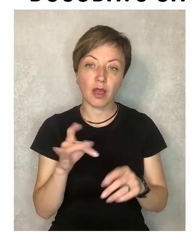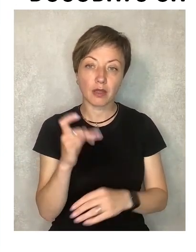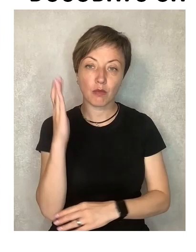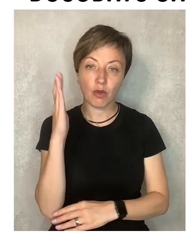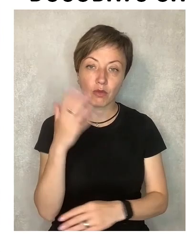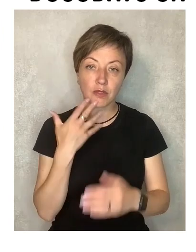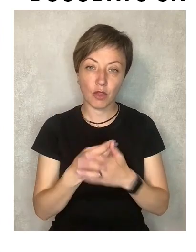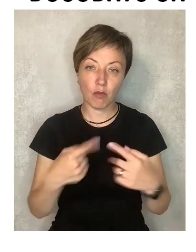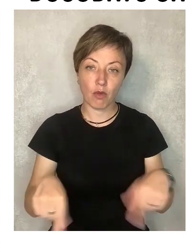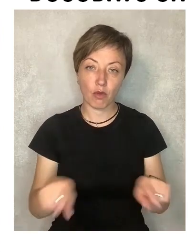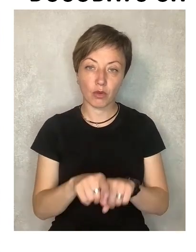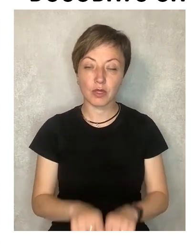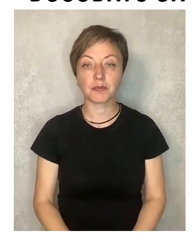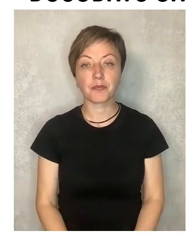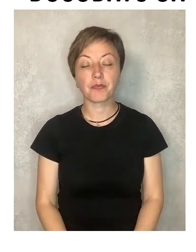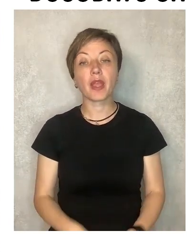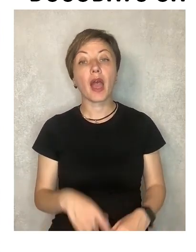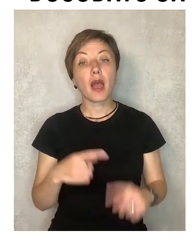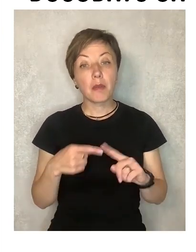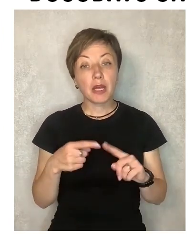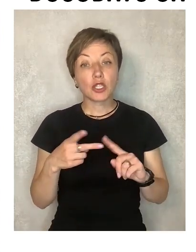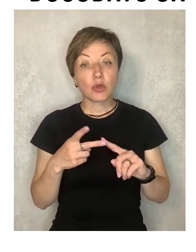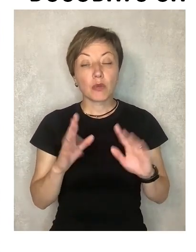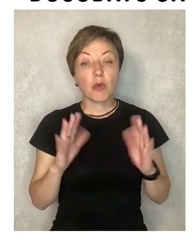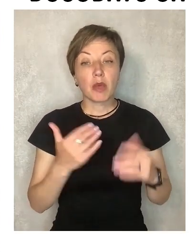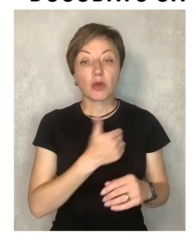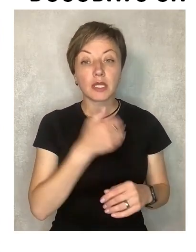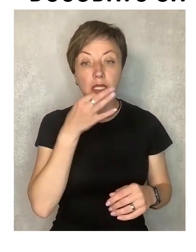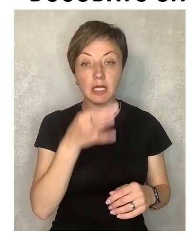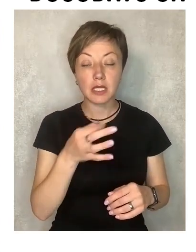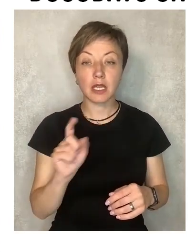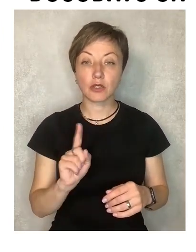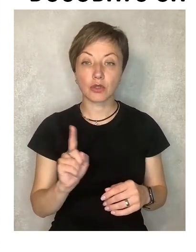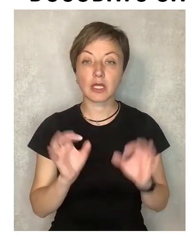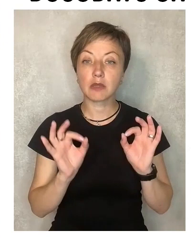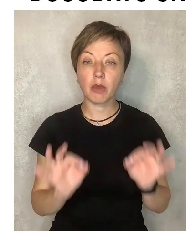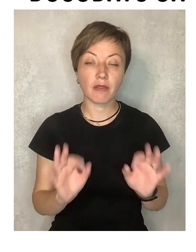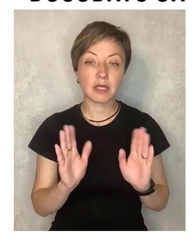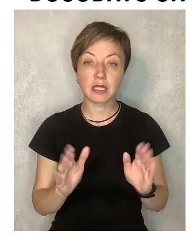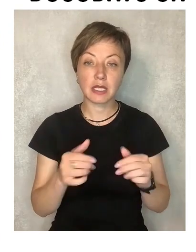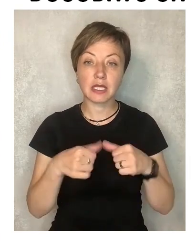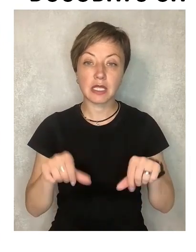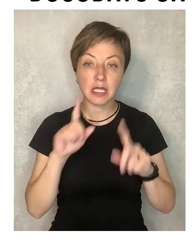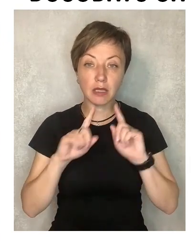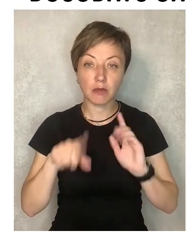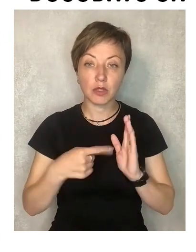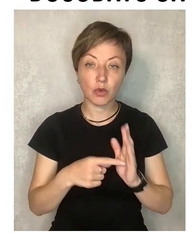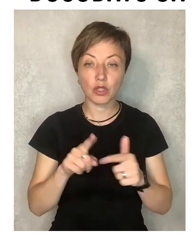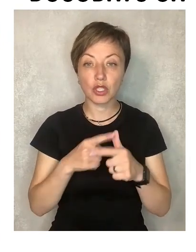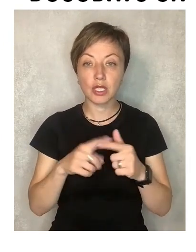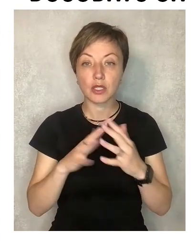окрузі. Це перший. І другий момент, хотіла сказати, що насправді не тільки засідання міської чи сільської